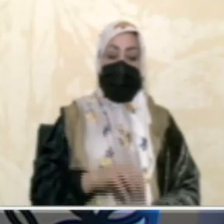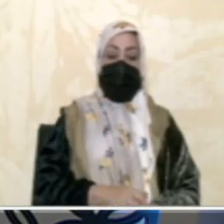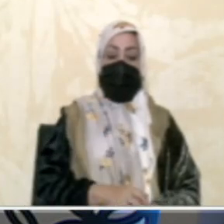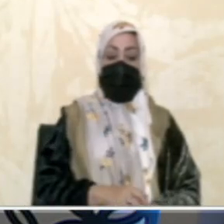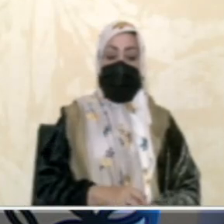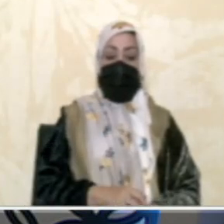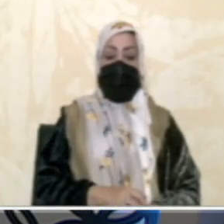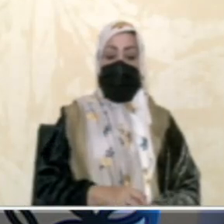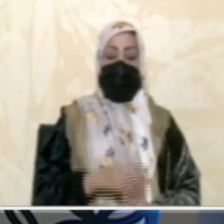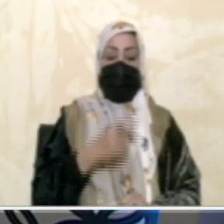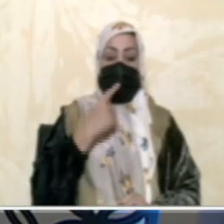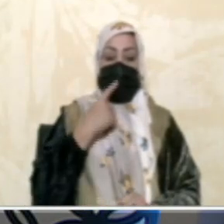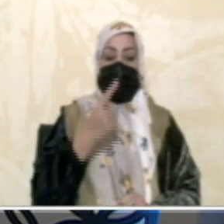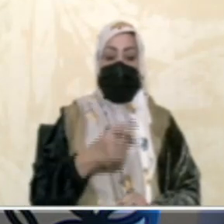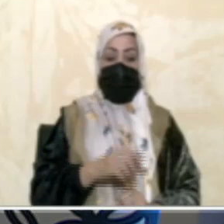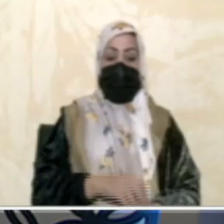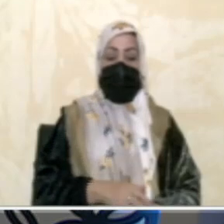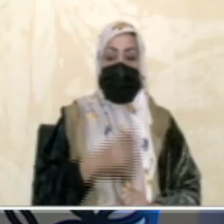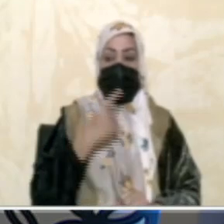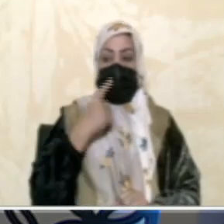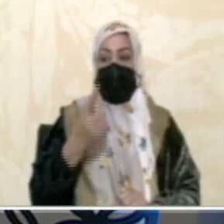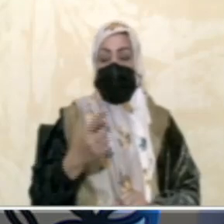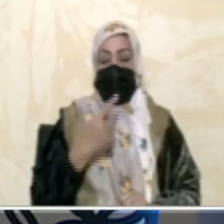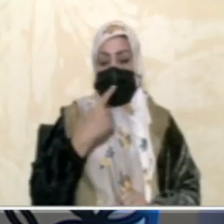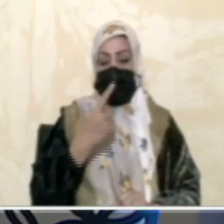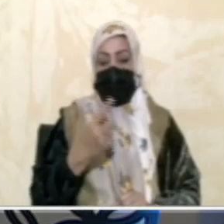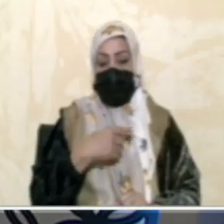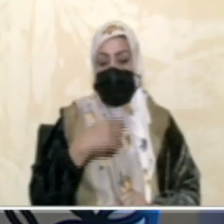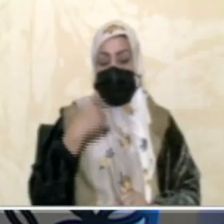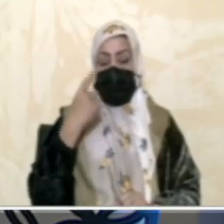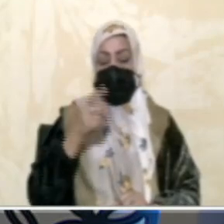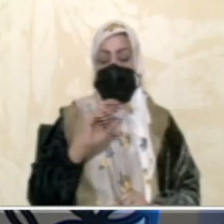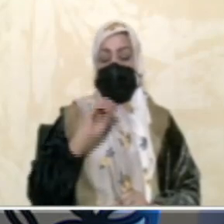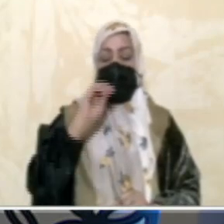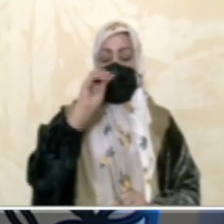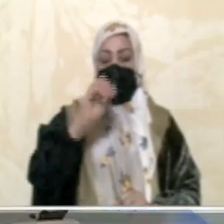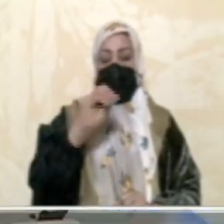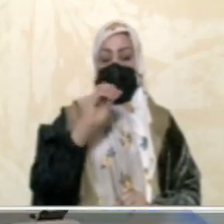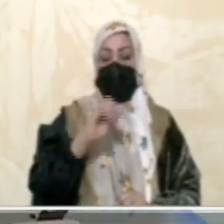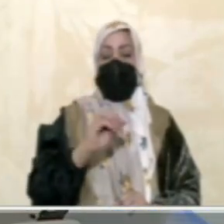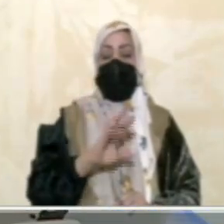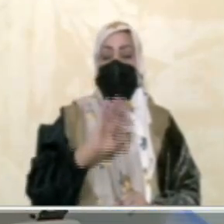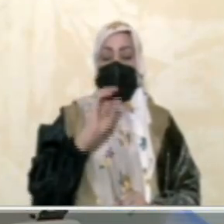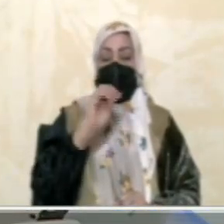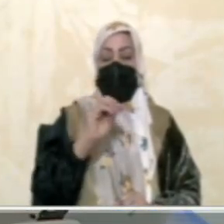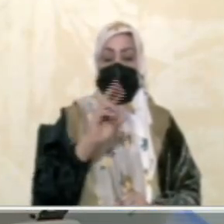طبعا ساعلق على ذلك ان شاء الله يا سيدي بارك الله فيك شكرا